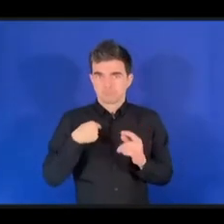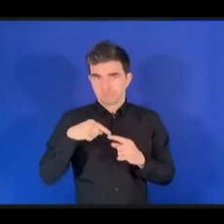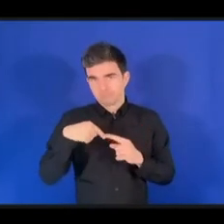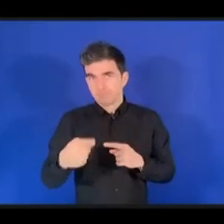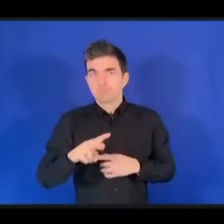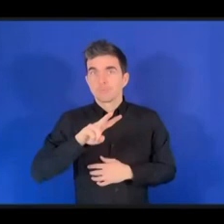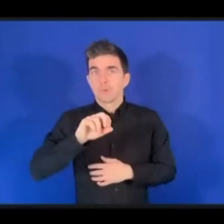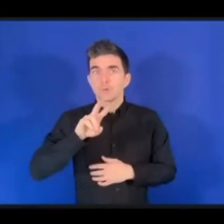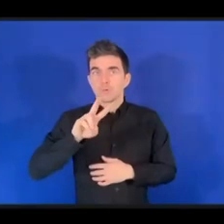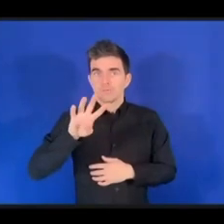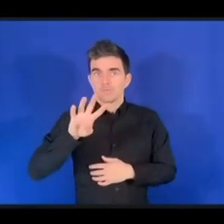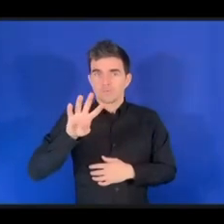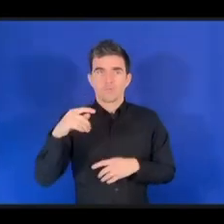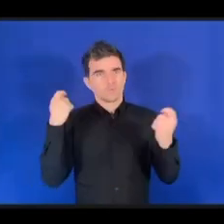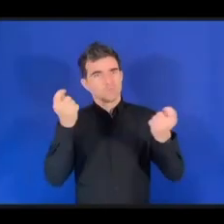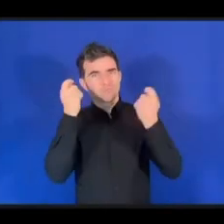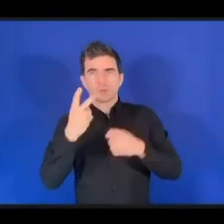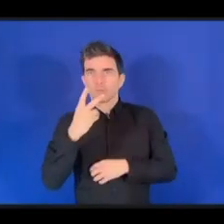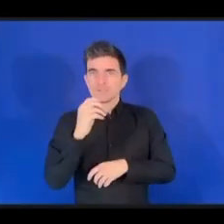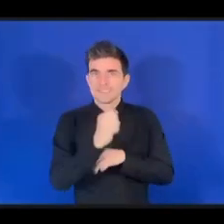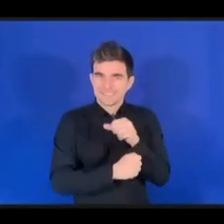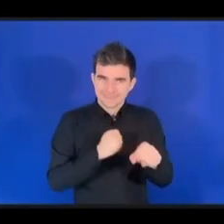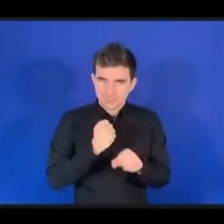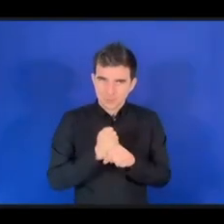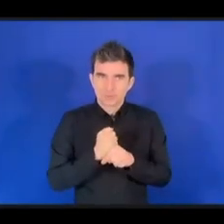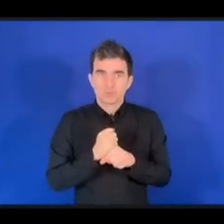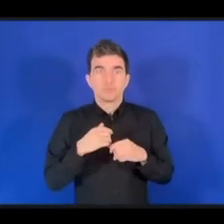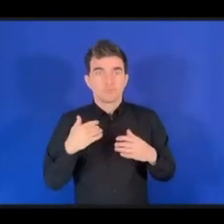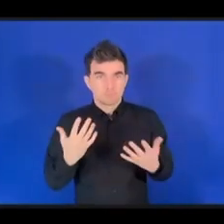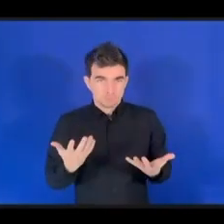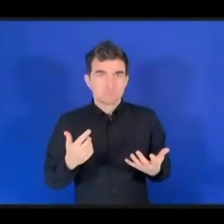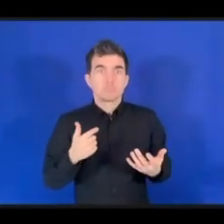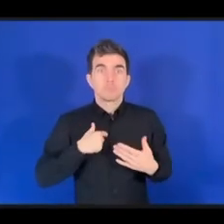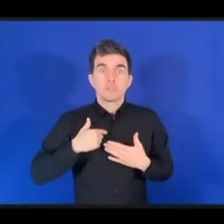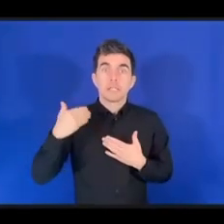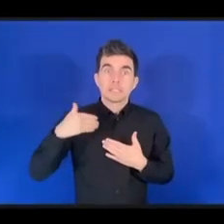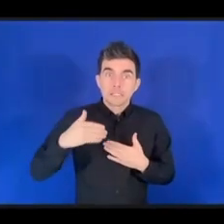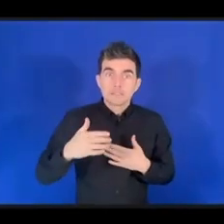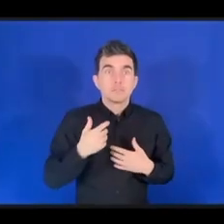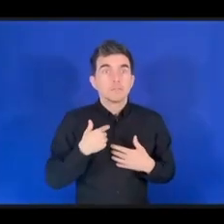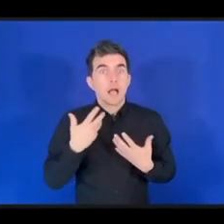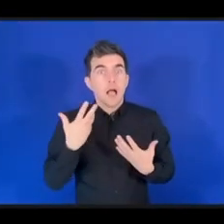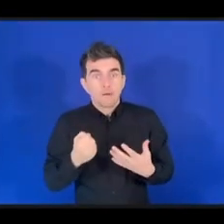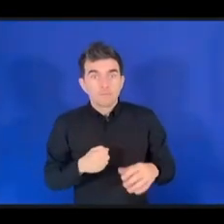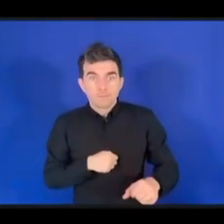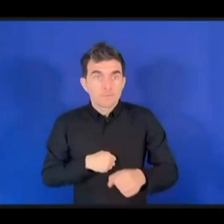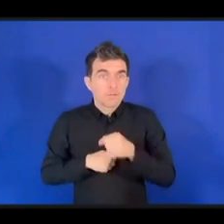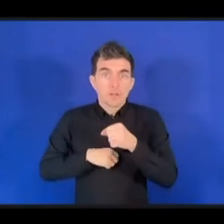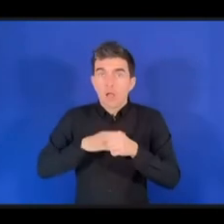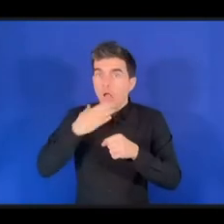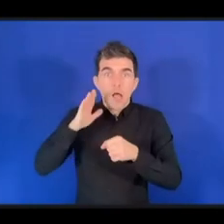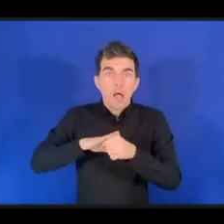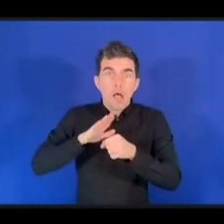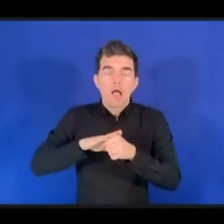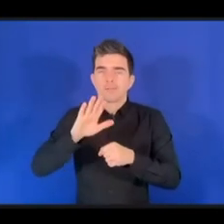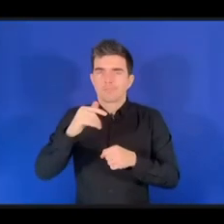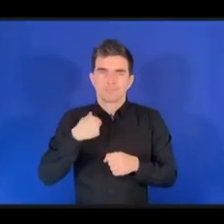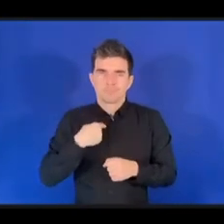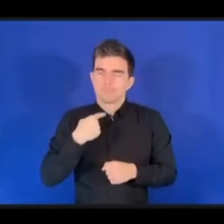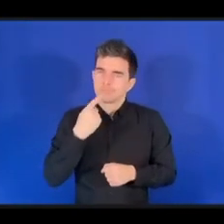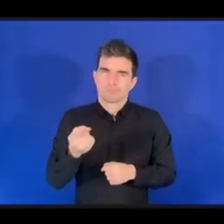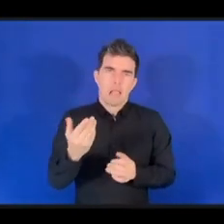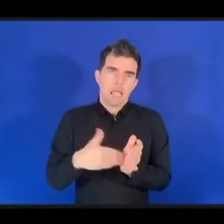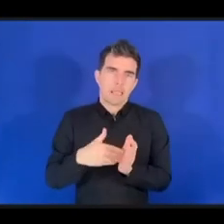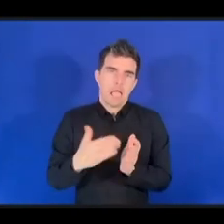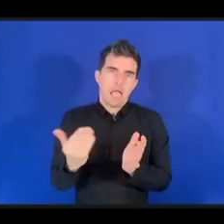accès à un micro mais nous sommes extrêmement heureux de ce fait le FGI